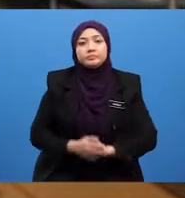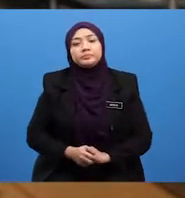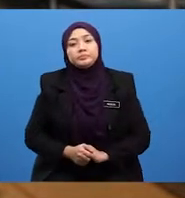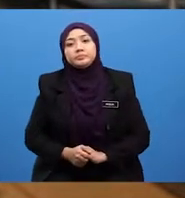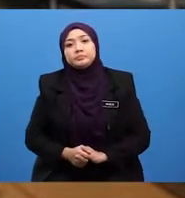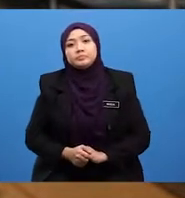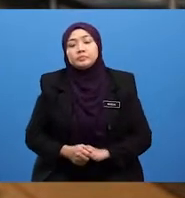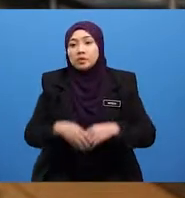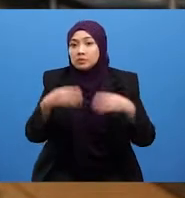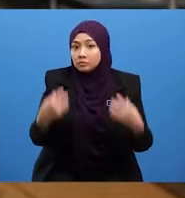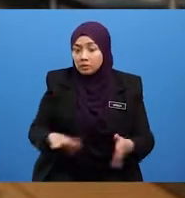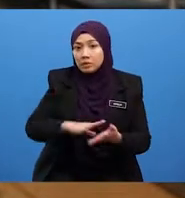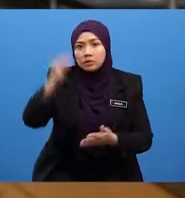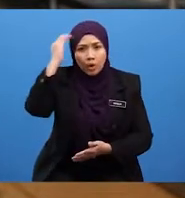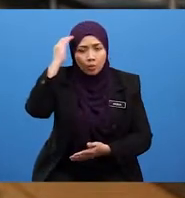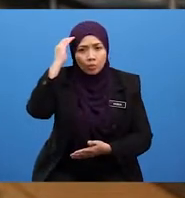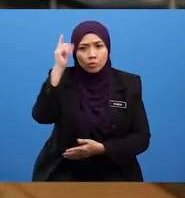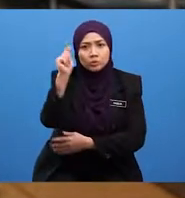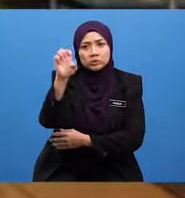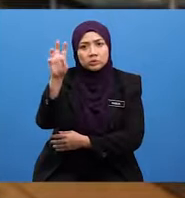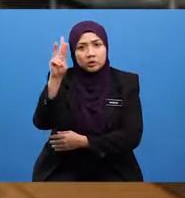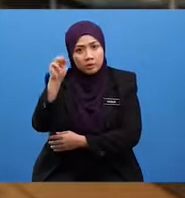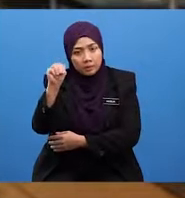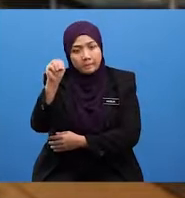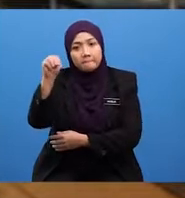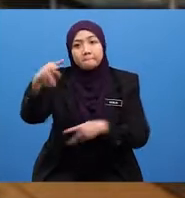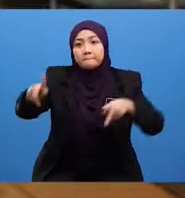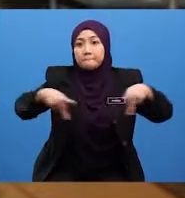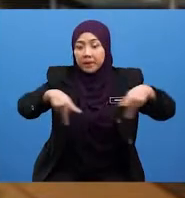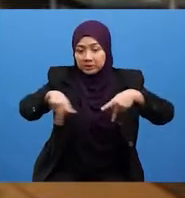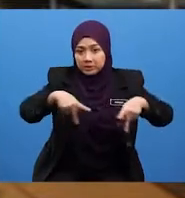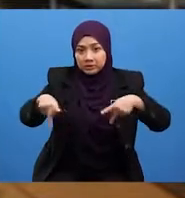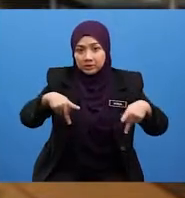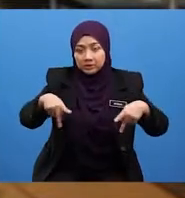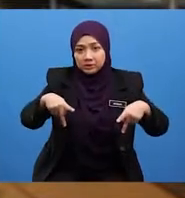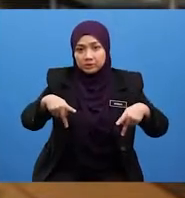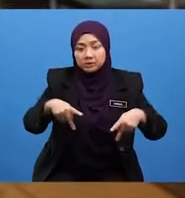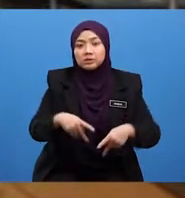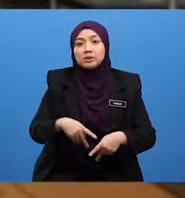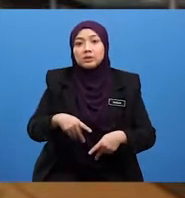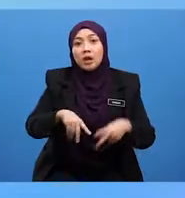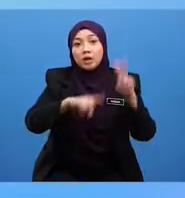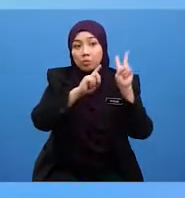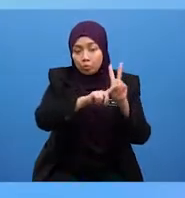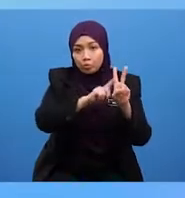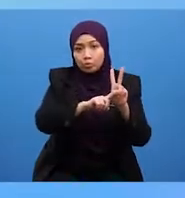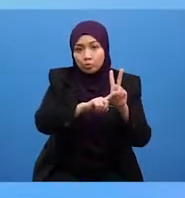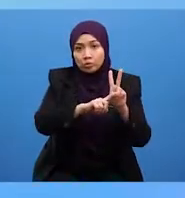termoplastik, sekarang mari kita belajar tentang plastik termoset